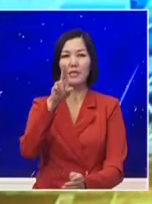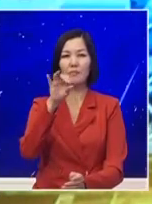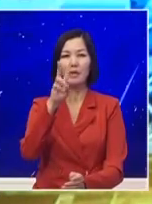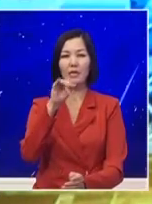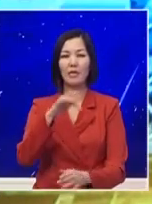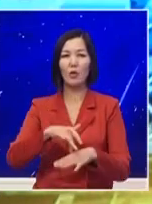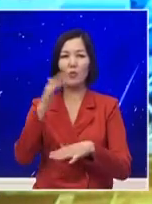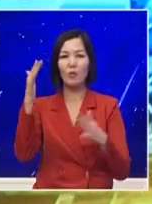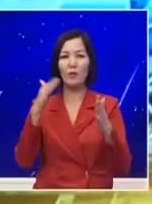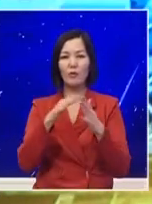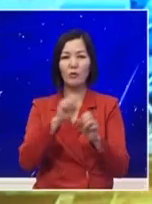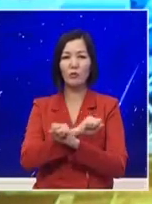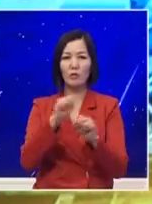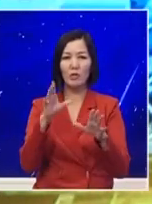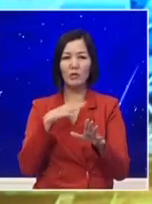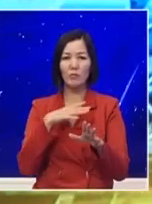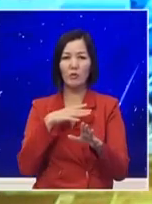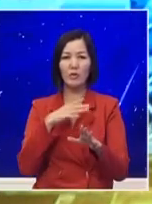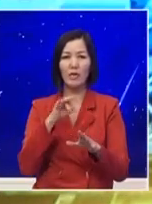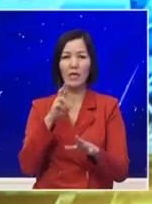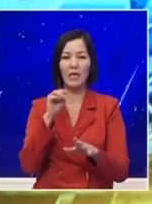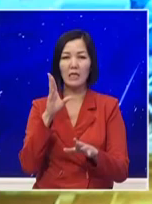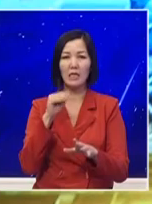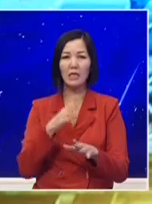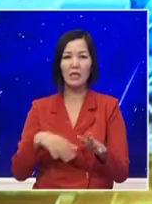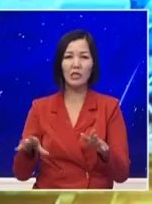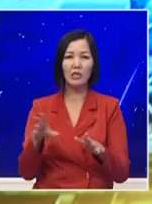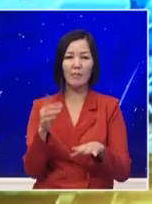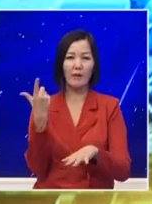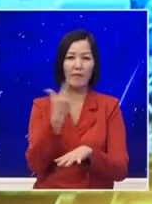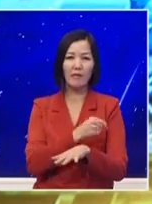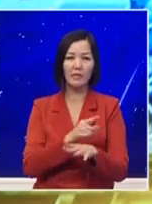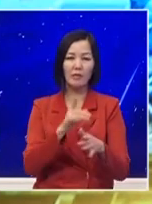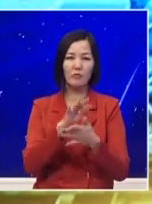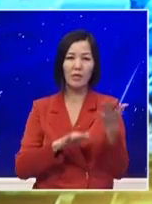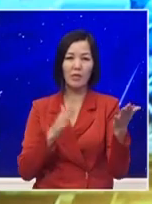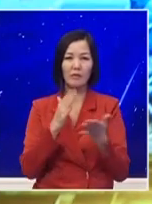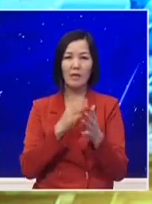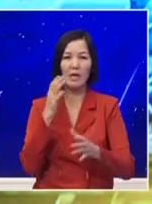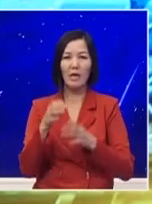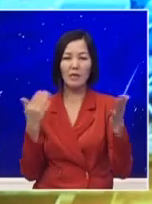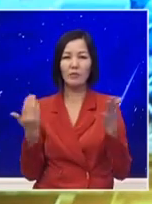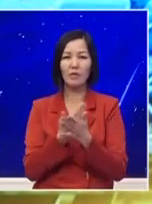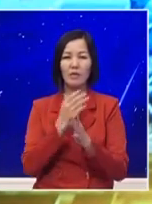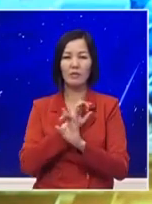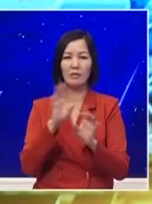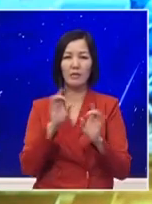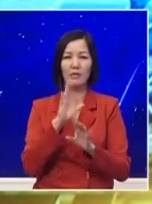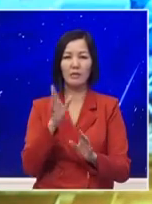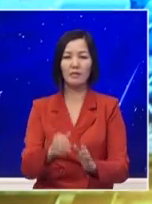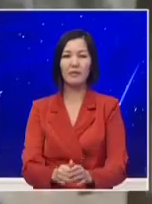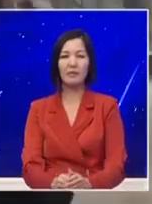Испанияда көп қабатты үйде жарылыс болды, ал Аргентинада жаппай вакцинациялау жалғасып жатыр. Әлем жаңалықтарына шолу